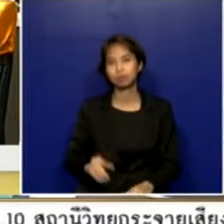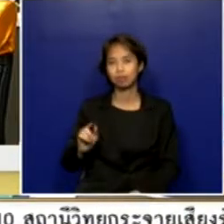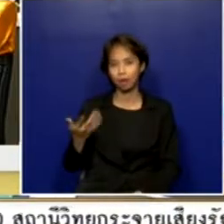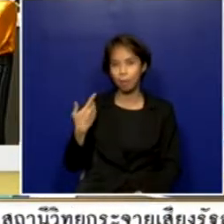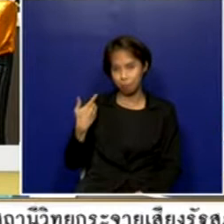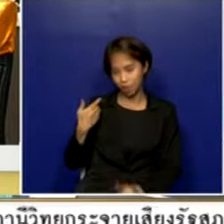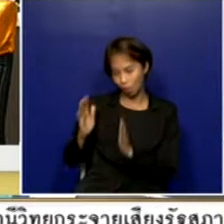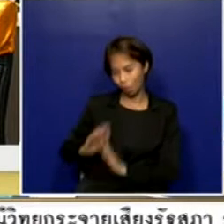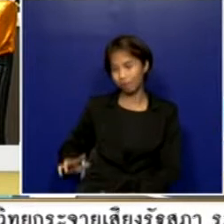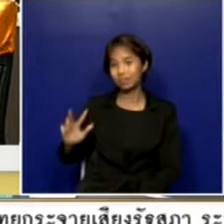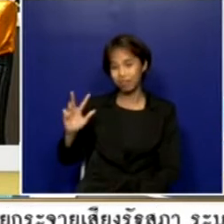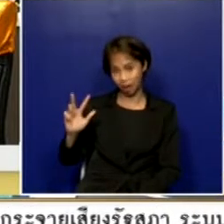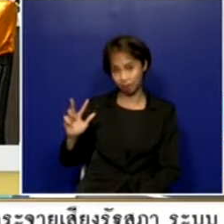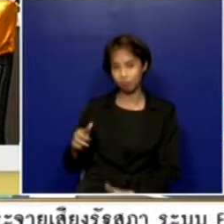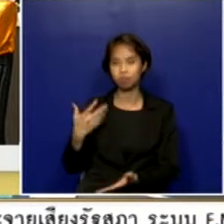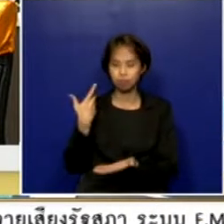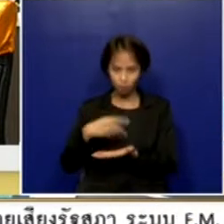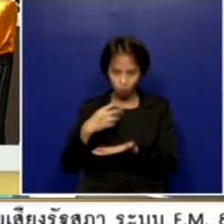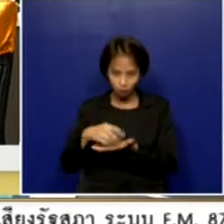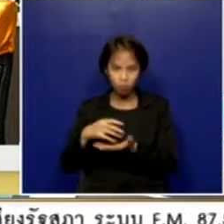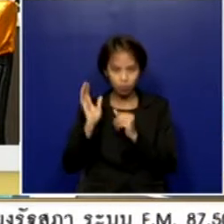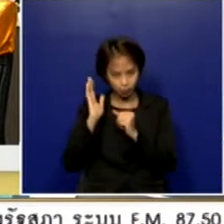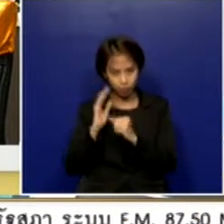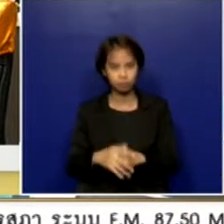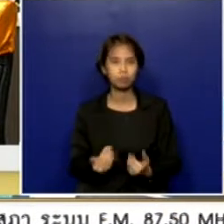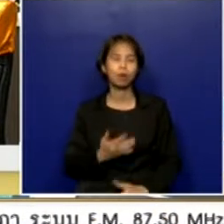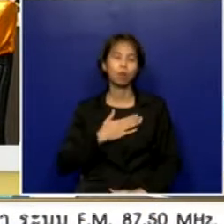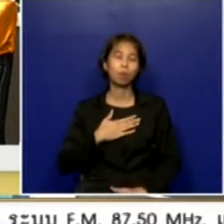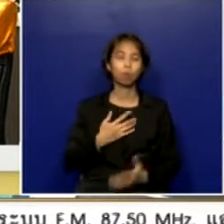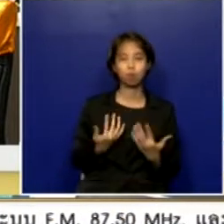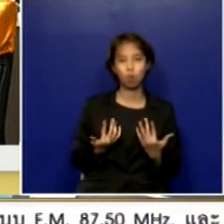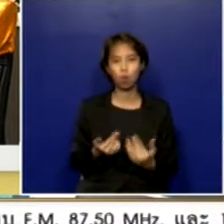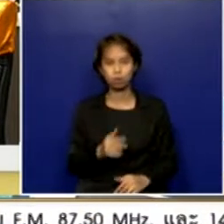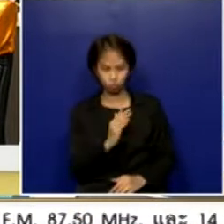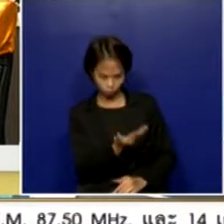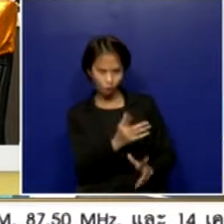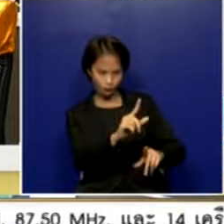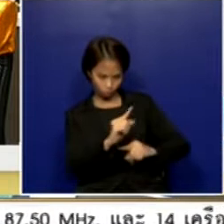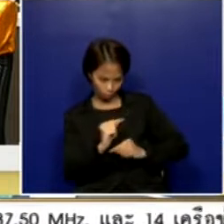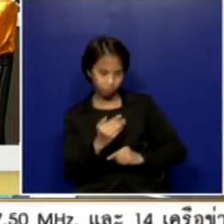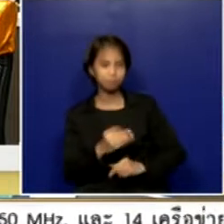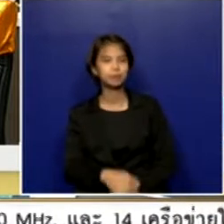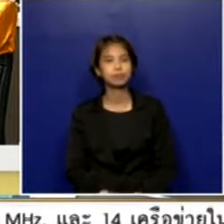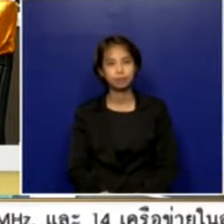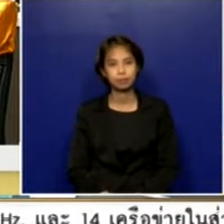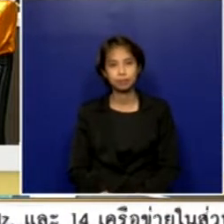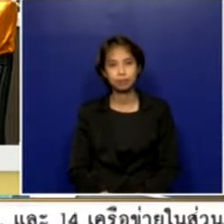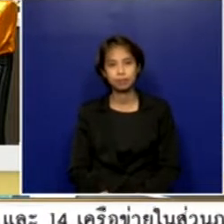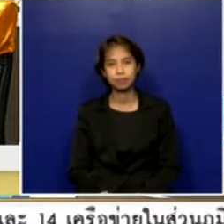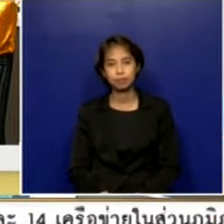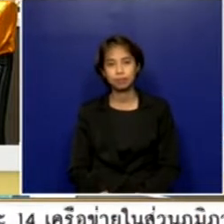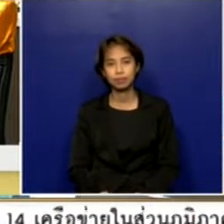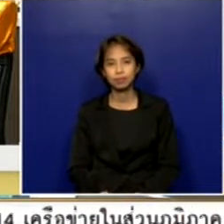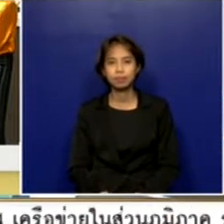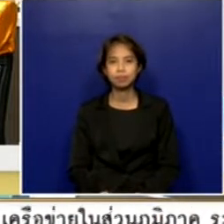อภิปรายไม่ไว้วางใจคุณณัฐพลหลากหลายประเด็นด้วยกันหนึ่งในนั้นก็คือเรื่องของค่าอาหารกลางวันเด็กนัก